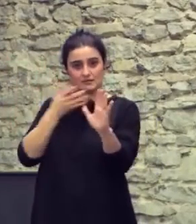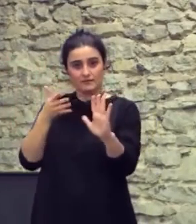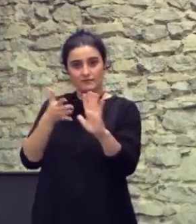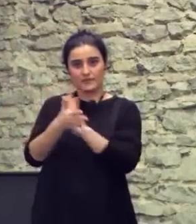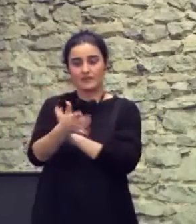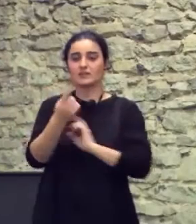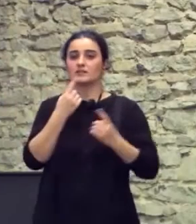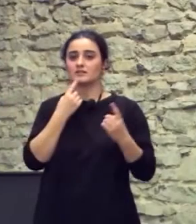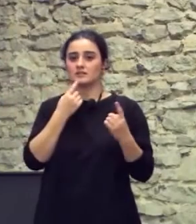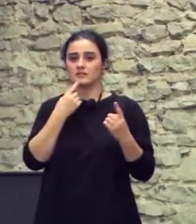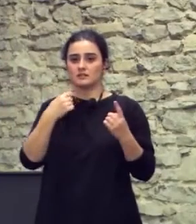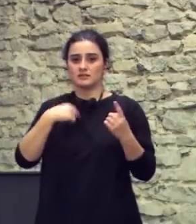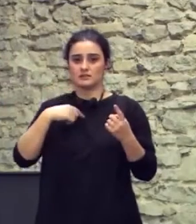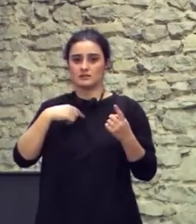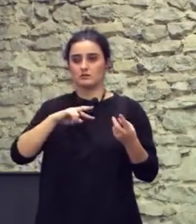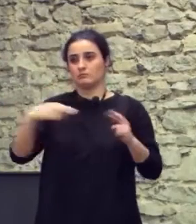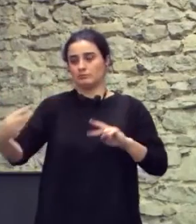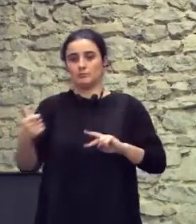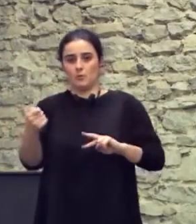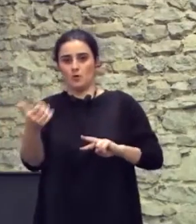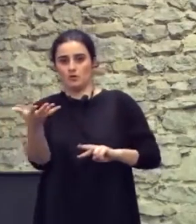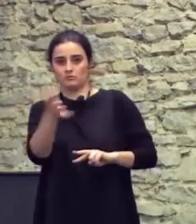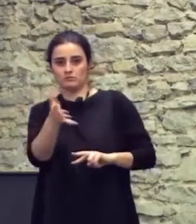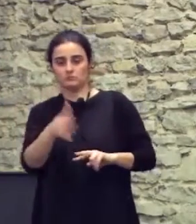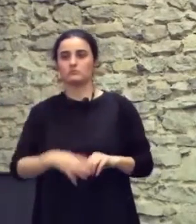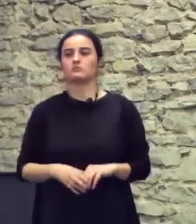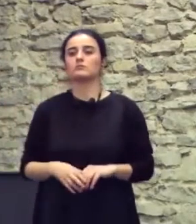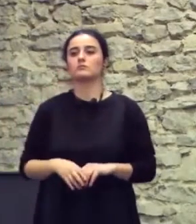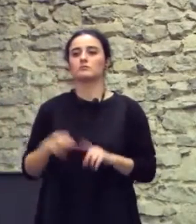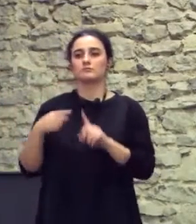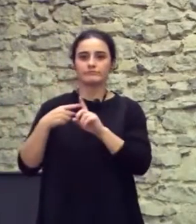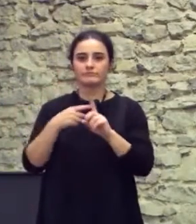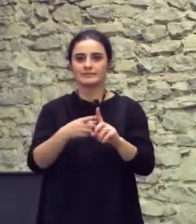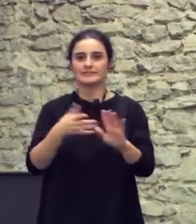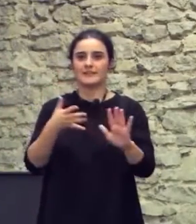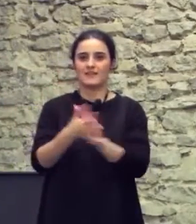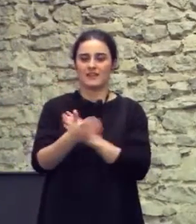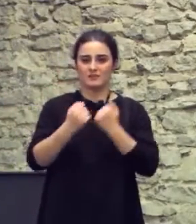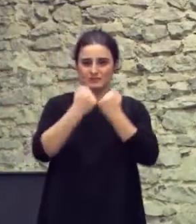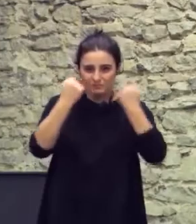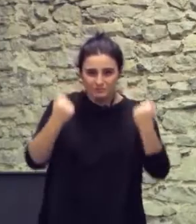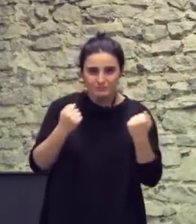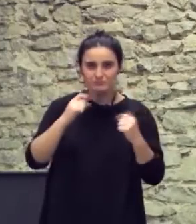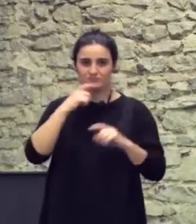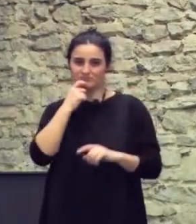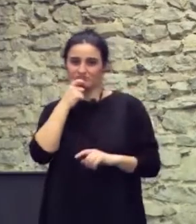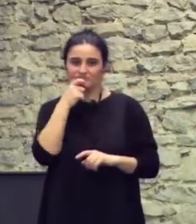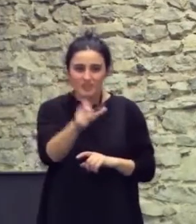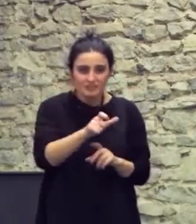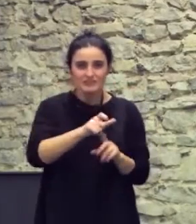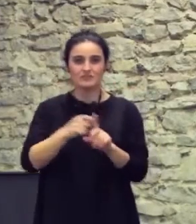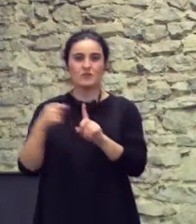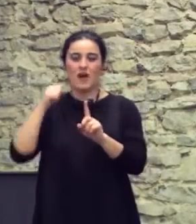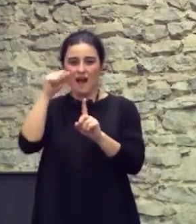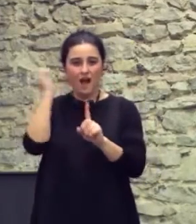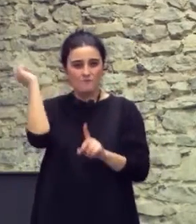Definizioan dio itzultzen ari naiz un poco al aire, baina bullyinga badela indarra, mehatxua, koertzioa edo abusoa